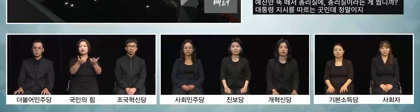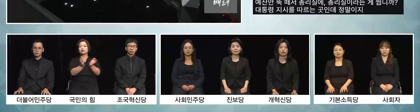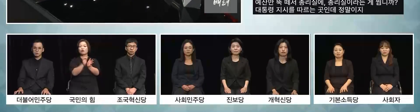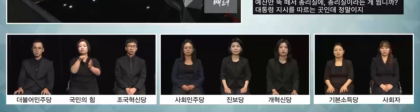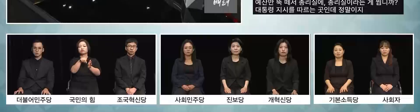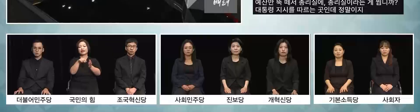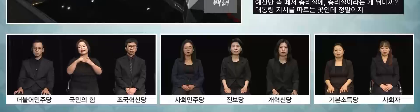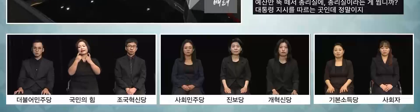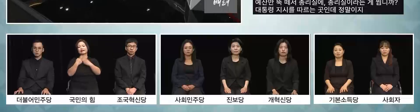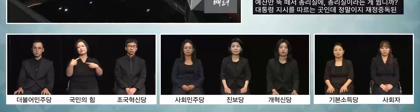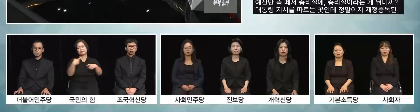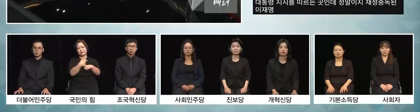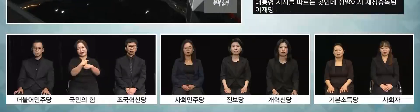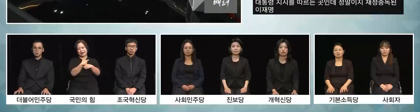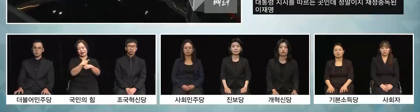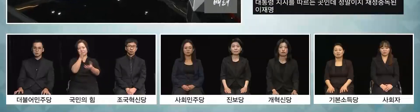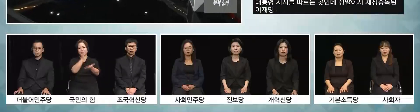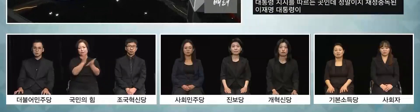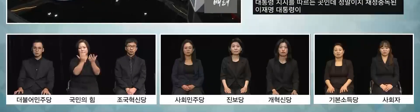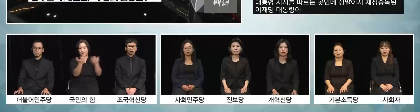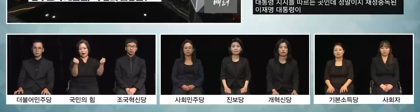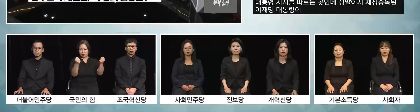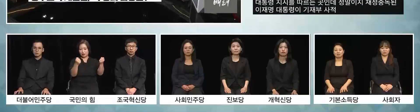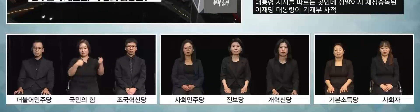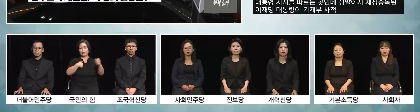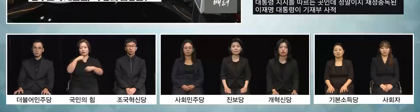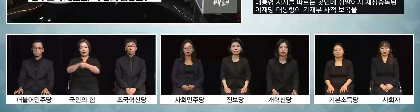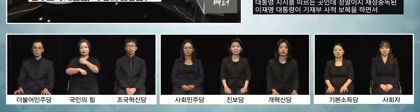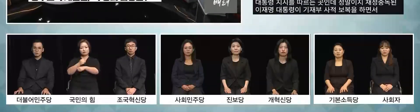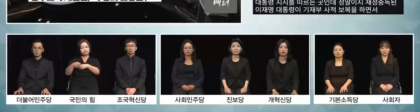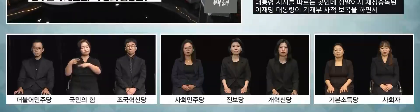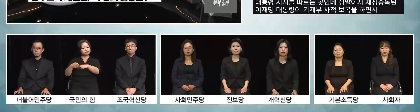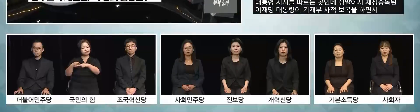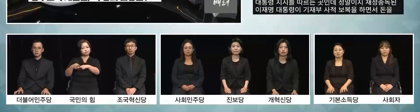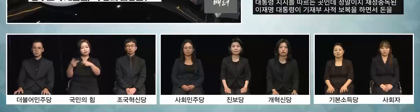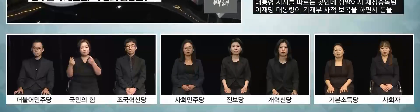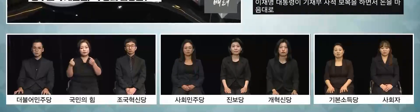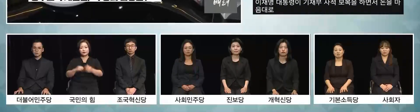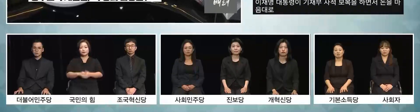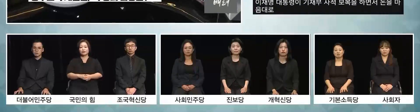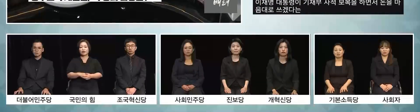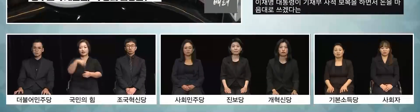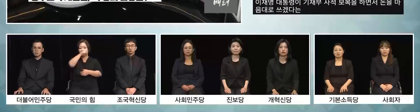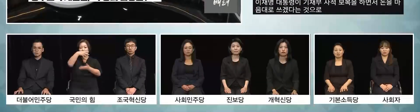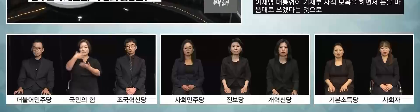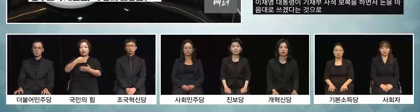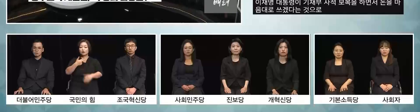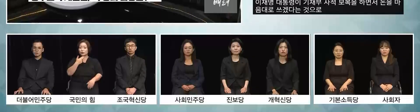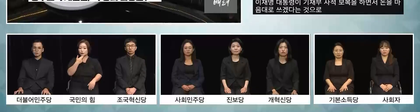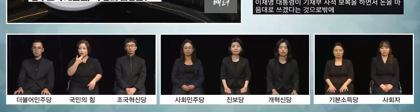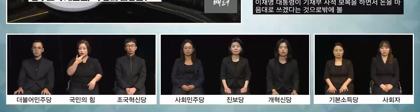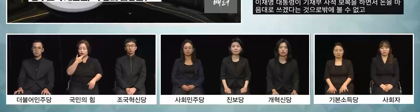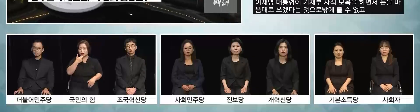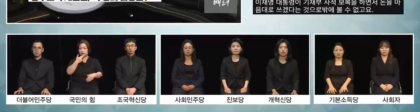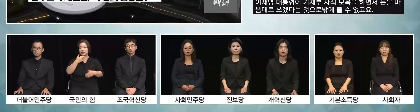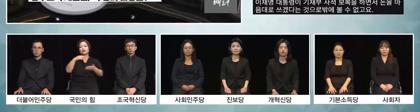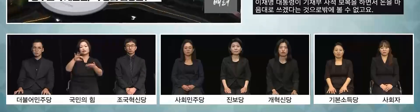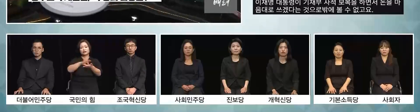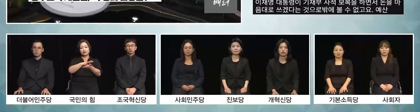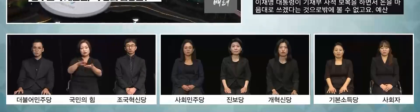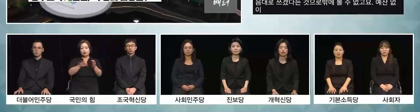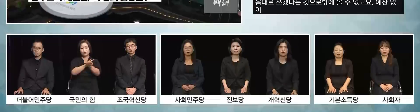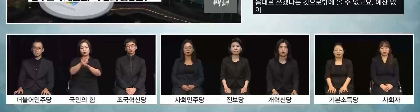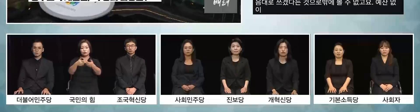하면서 돈을 마음대로 쓰겠다는 시도라고는 밖에는 볼 수가 없는 것이고요. 예산 없이 재정경제부 장관이